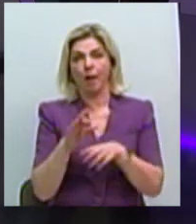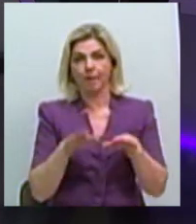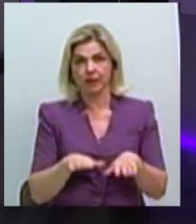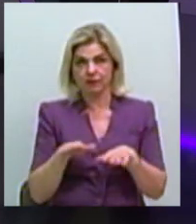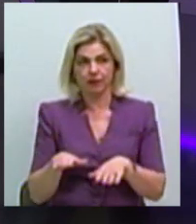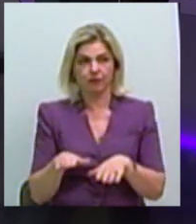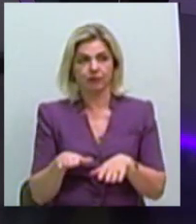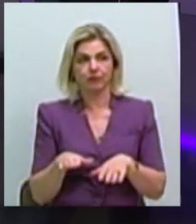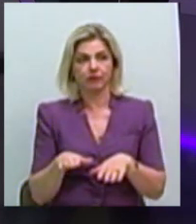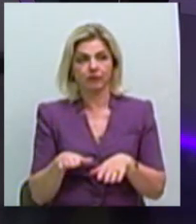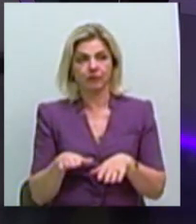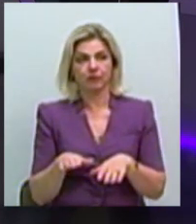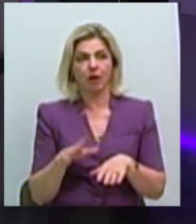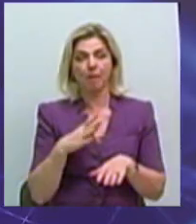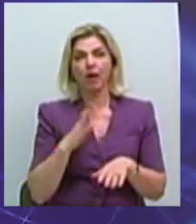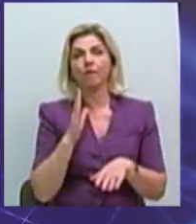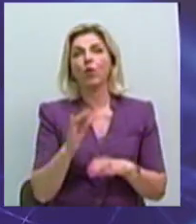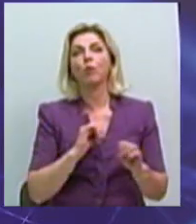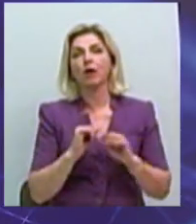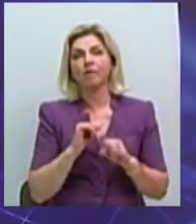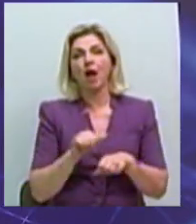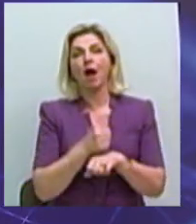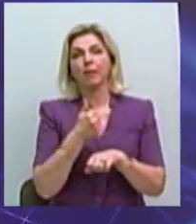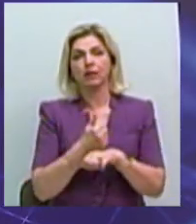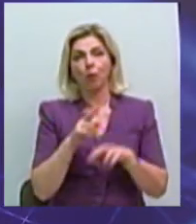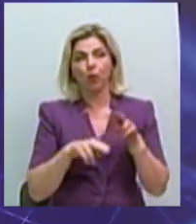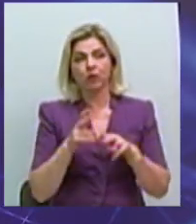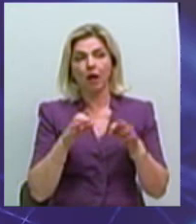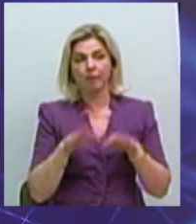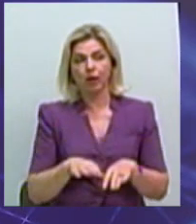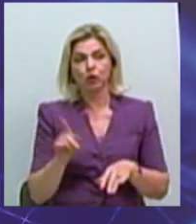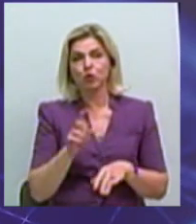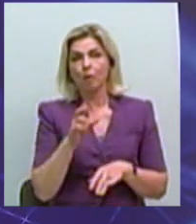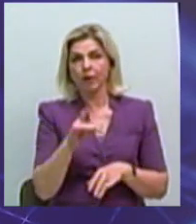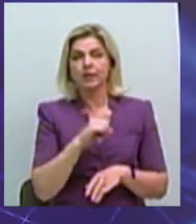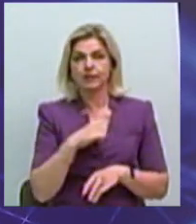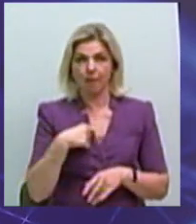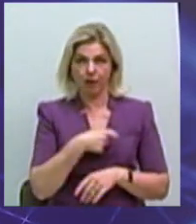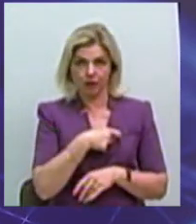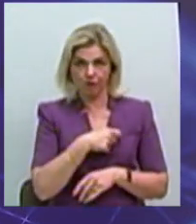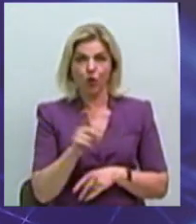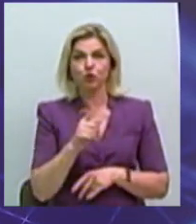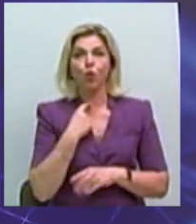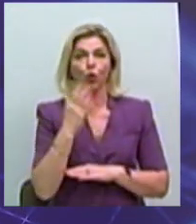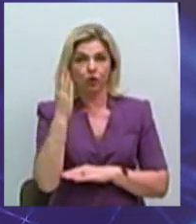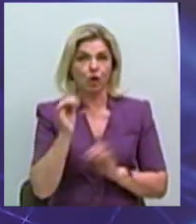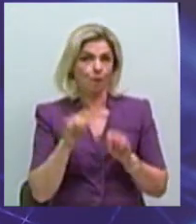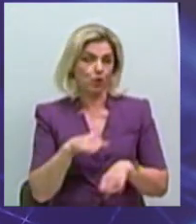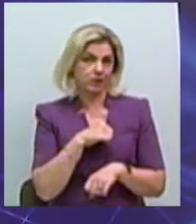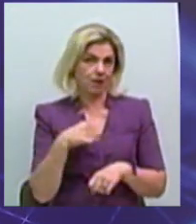УКС, або управління капітального будівництва на місці, щоб принаймні самі депутати, які голосують за це, могли спокійно спитати